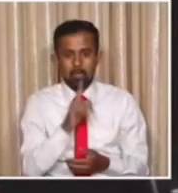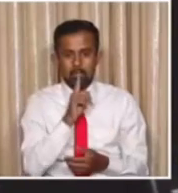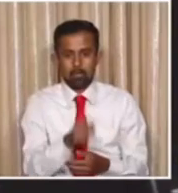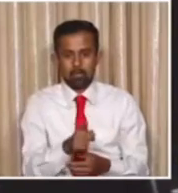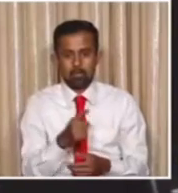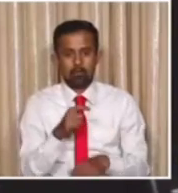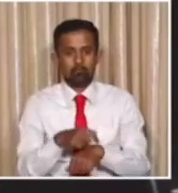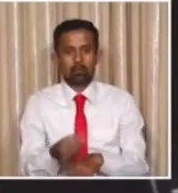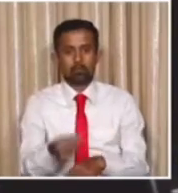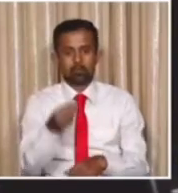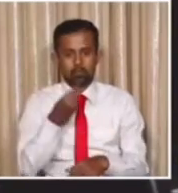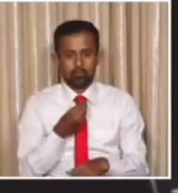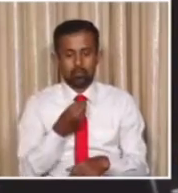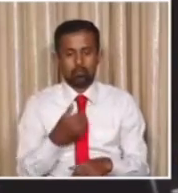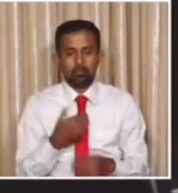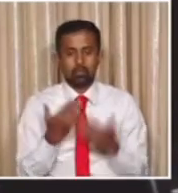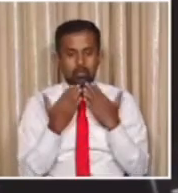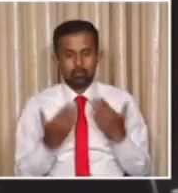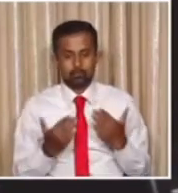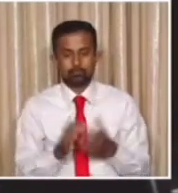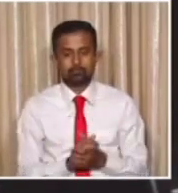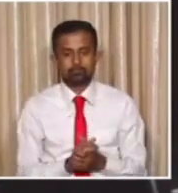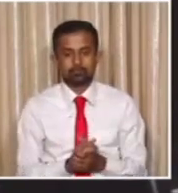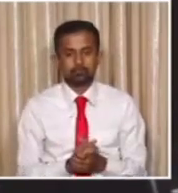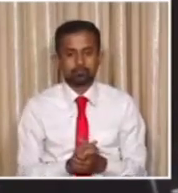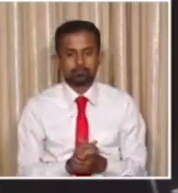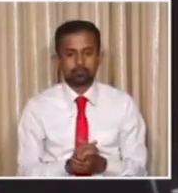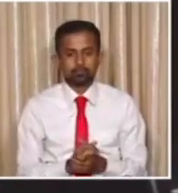සඳහා අවස්ථාව ලබා ගැනීම පිළිබඳව මම ස්තුතිවන්ත වෙනවා